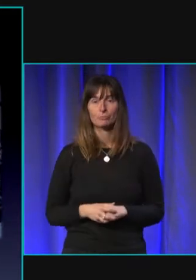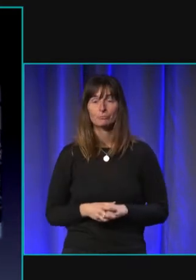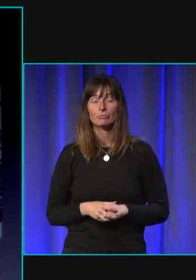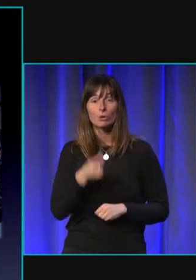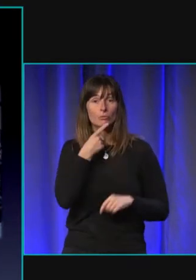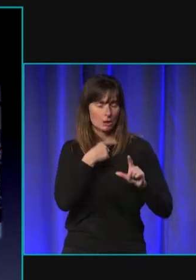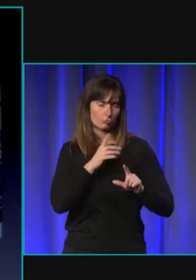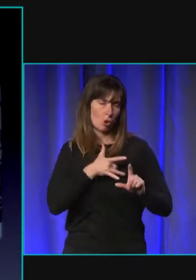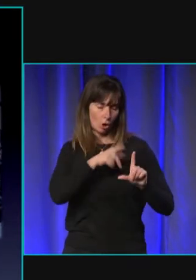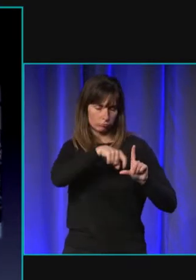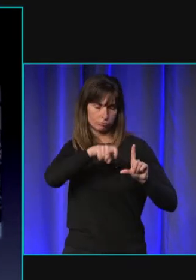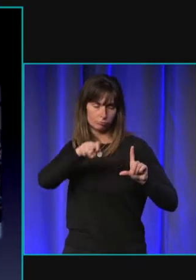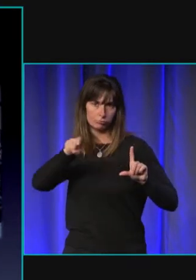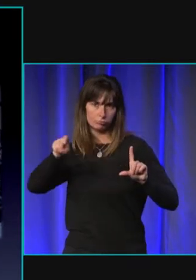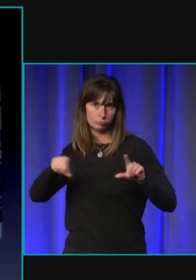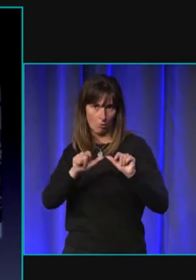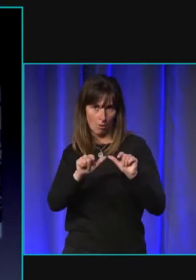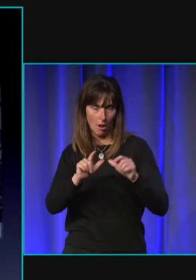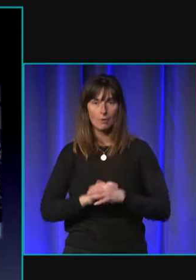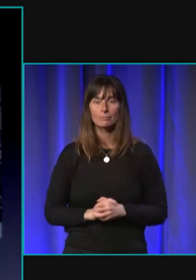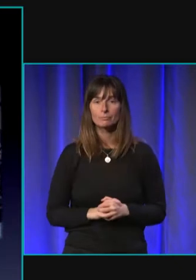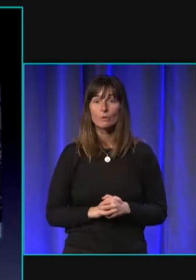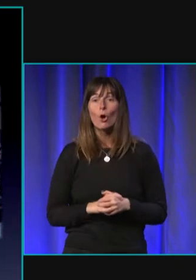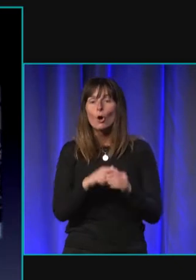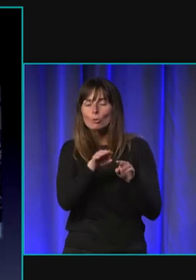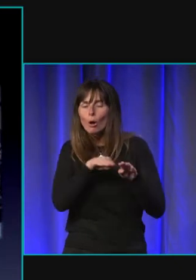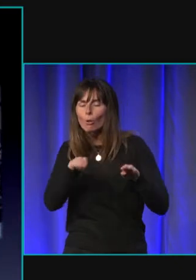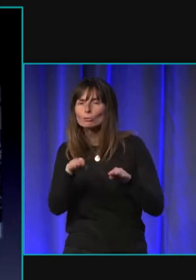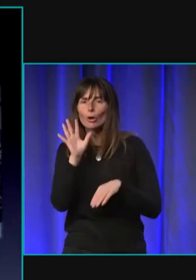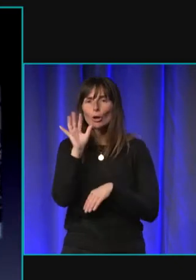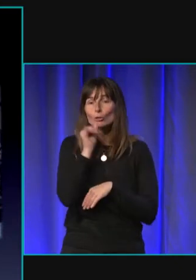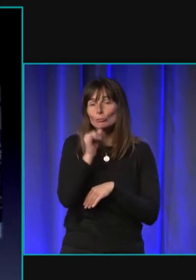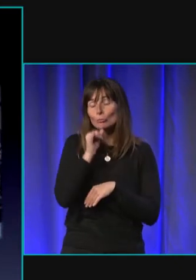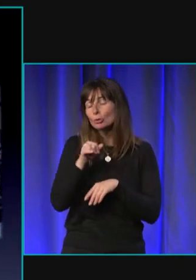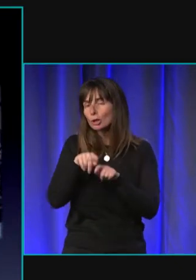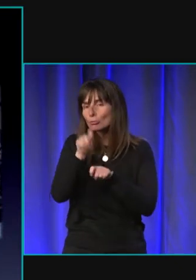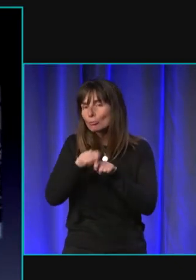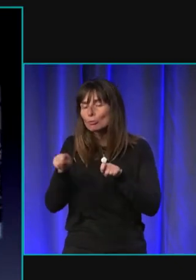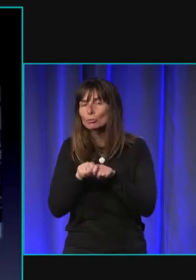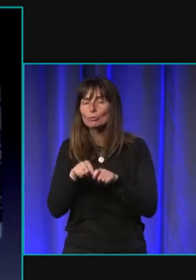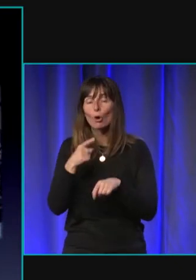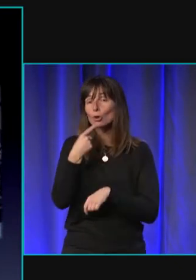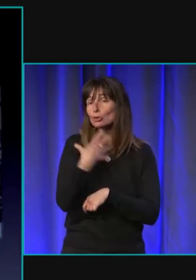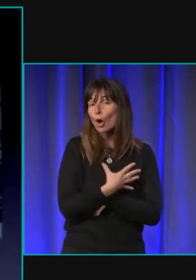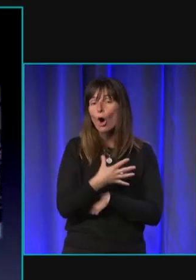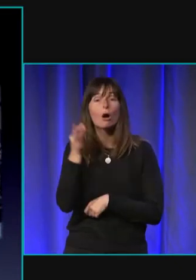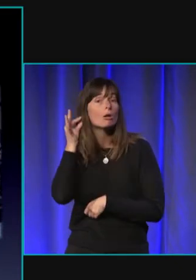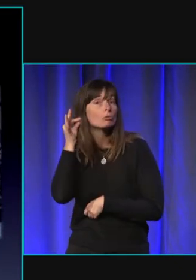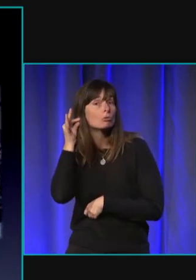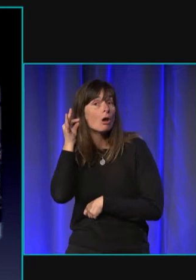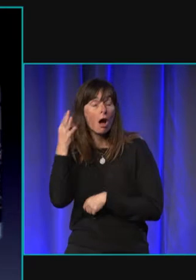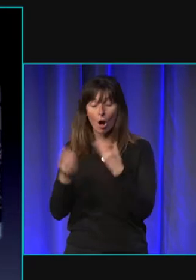un ECG. Et puis on fait des petites mesures aussi sanguines au niveau du lobe de l'oreille. On peut le faire au niveau du pouce